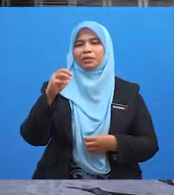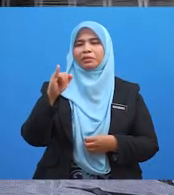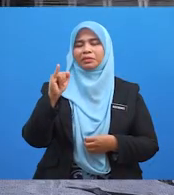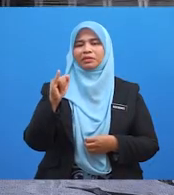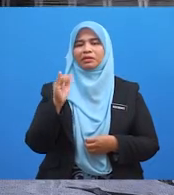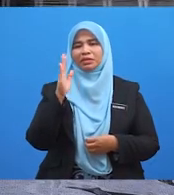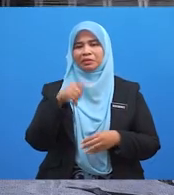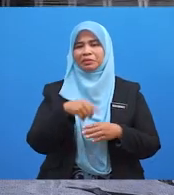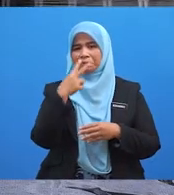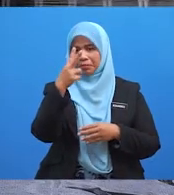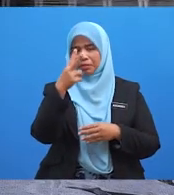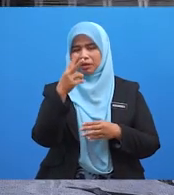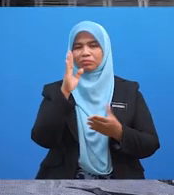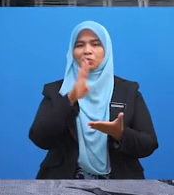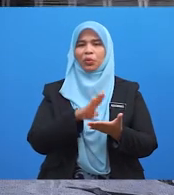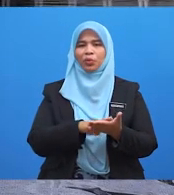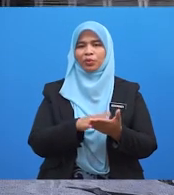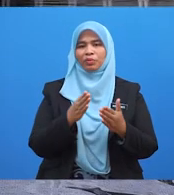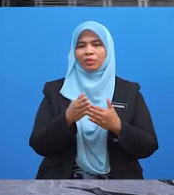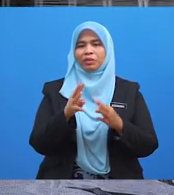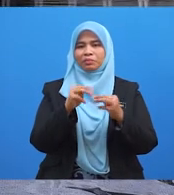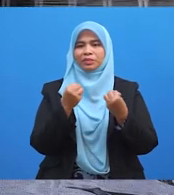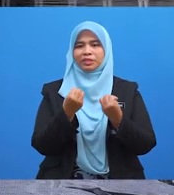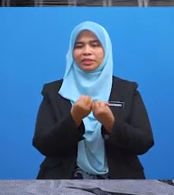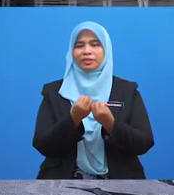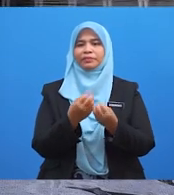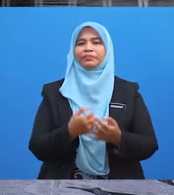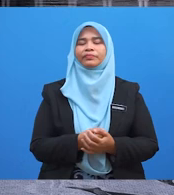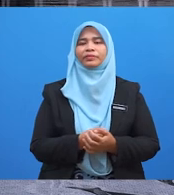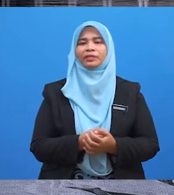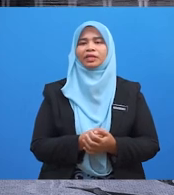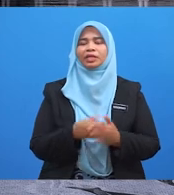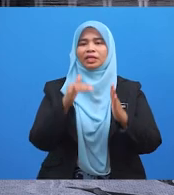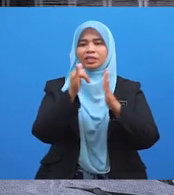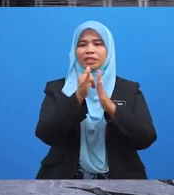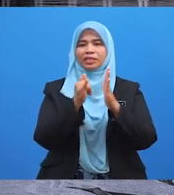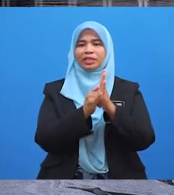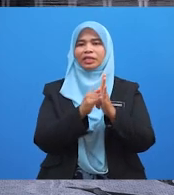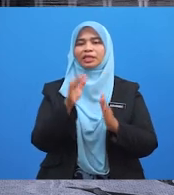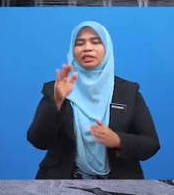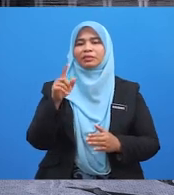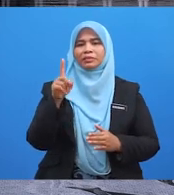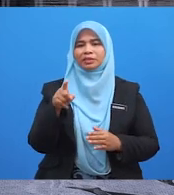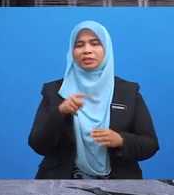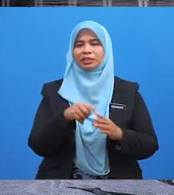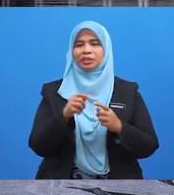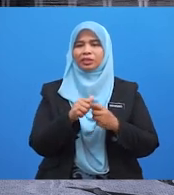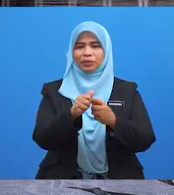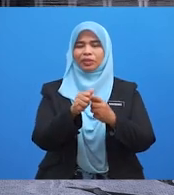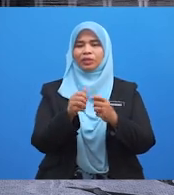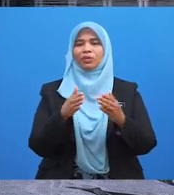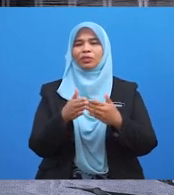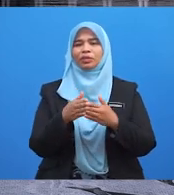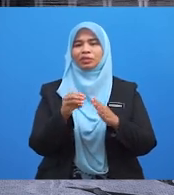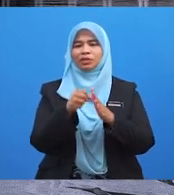Jadi, jelas ya murid-murid syarat-syarat yang perlu dipatuhi bagi seorang lelaki sebelum